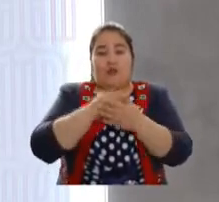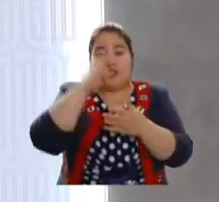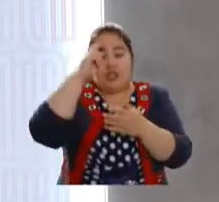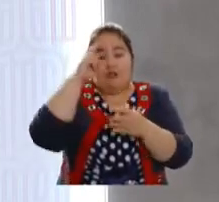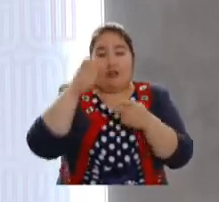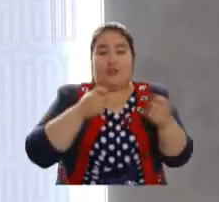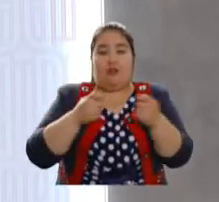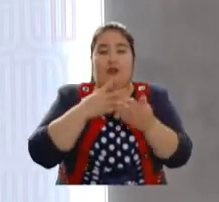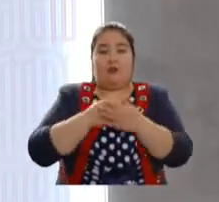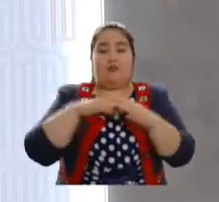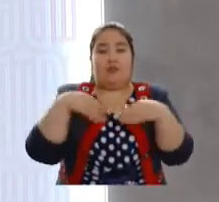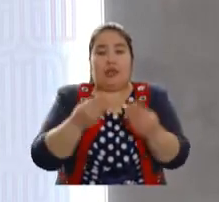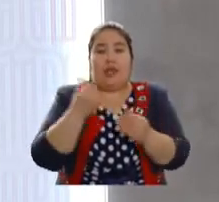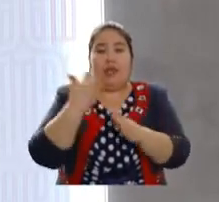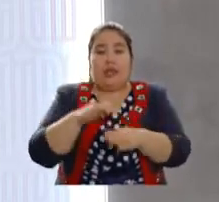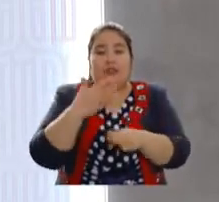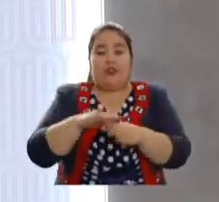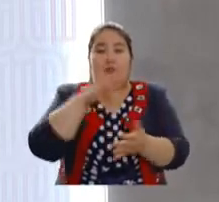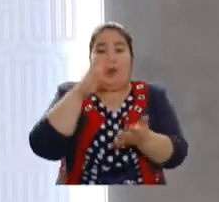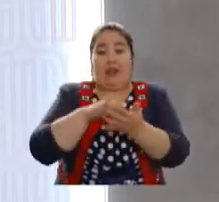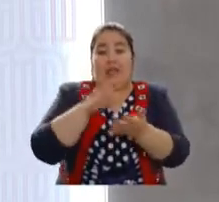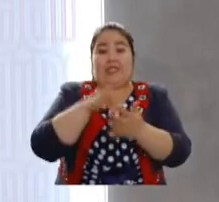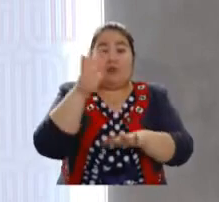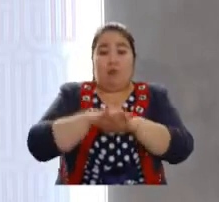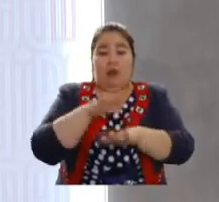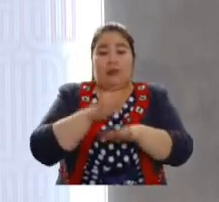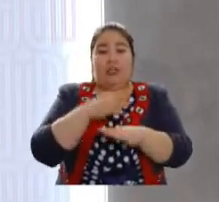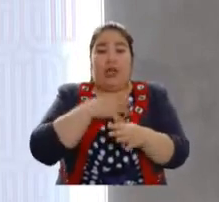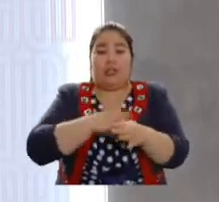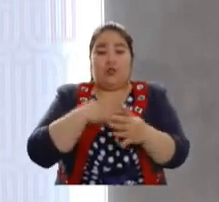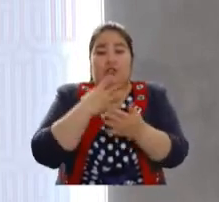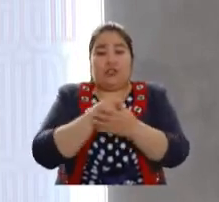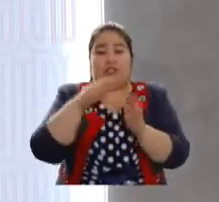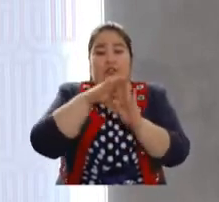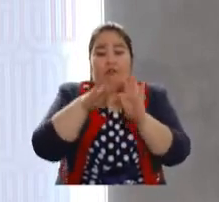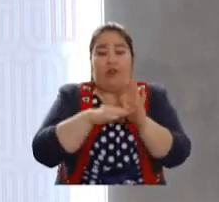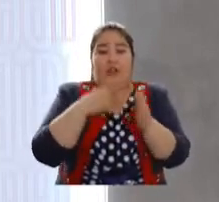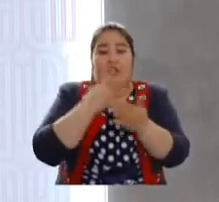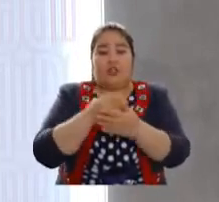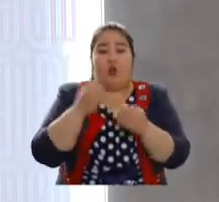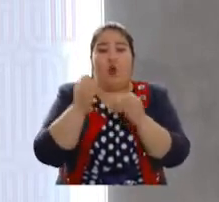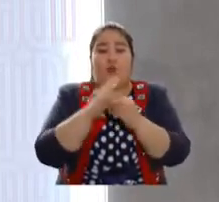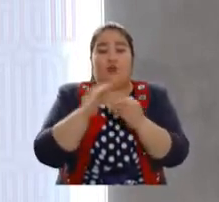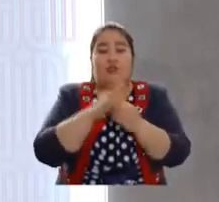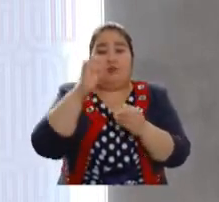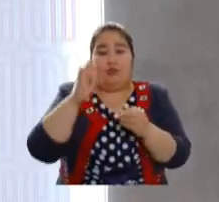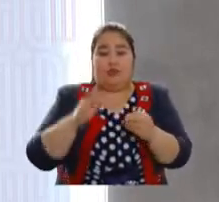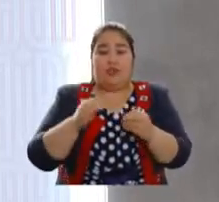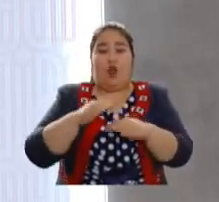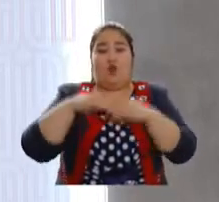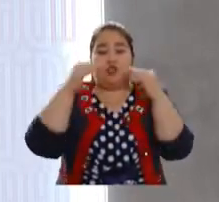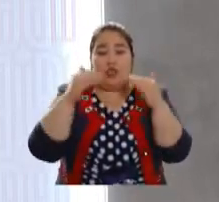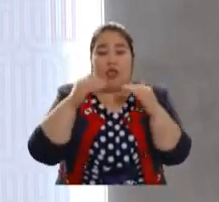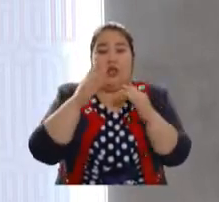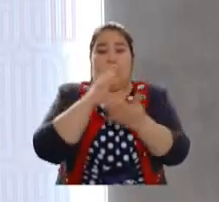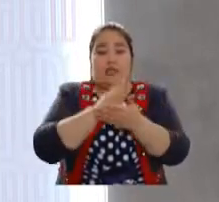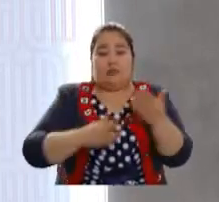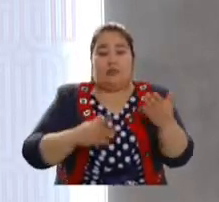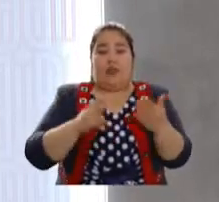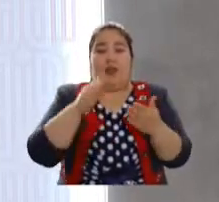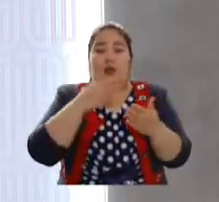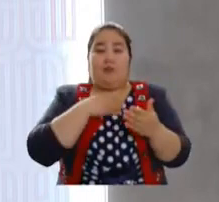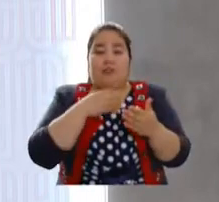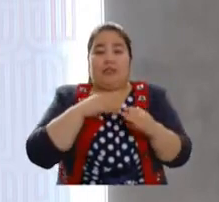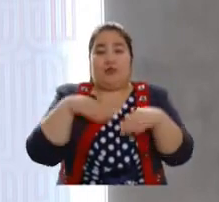jamg'armasi berilgan kreditning Markaziy bankning asosiy stavkasidan, ya'ni 15% oshgan qismini kompensatsiya